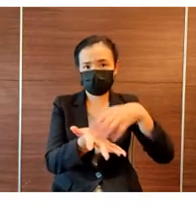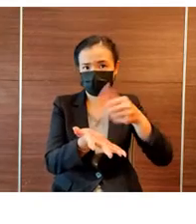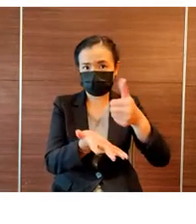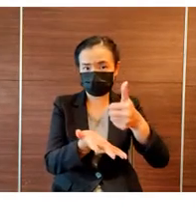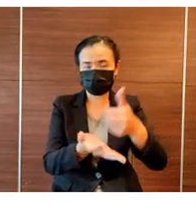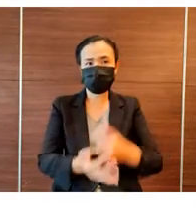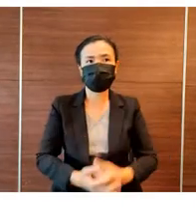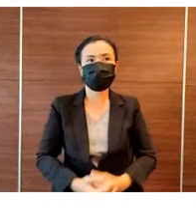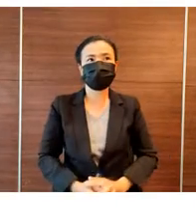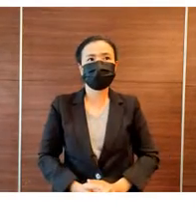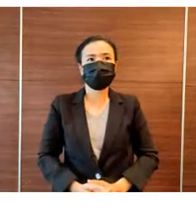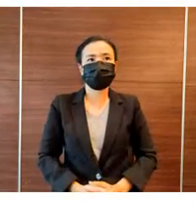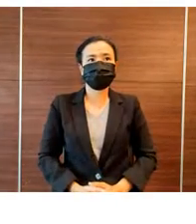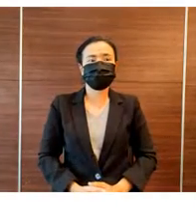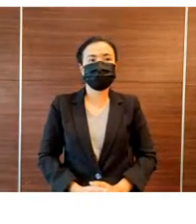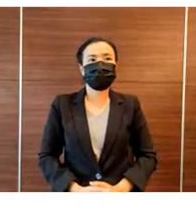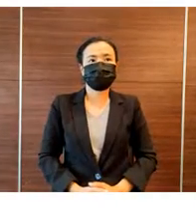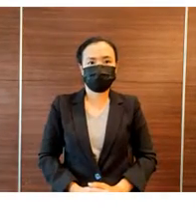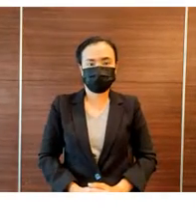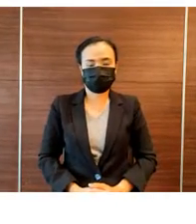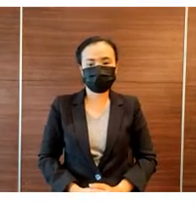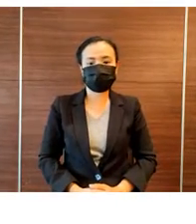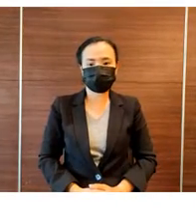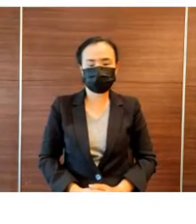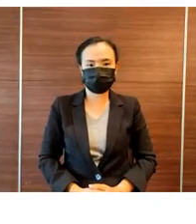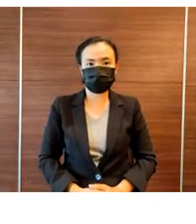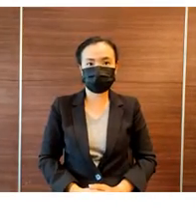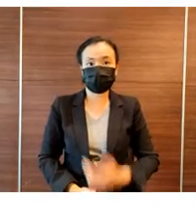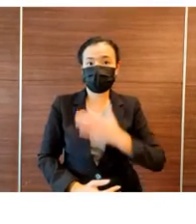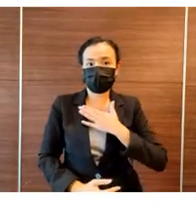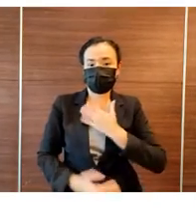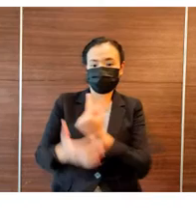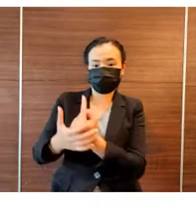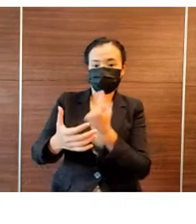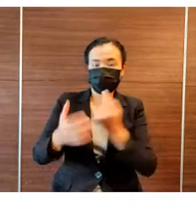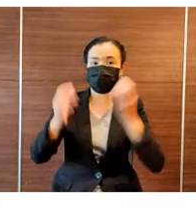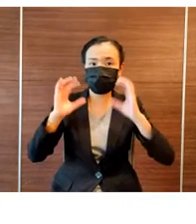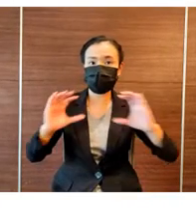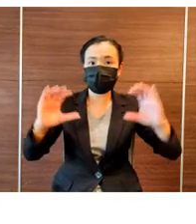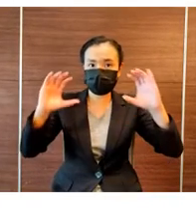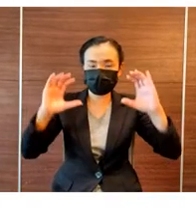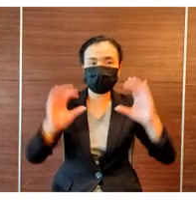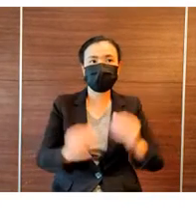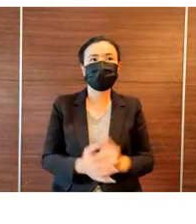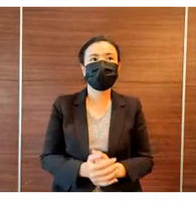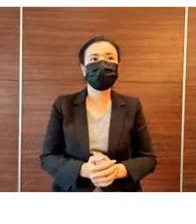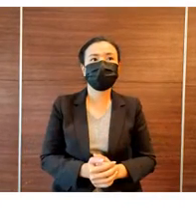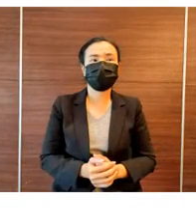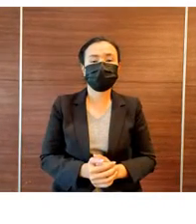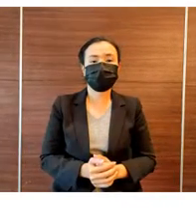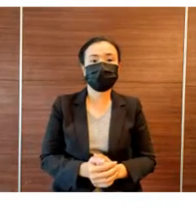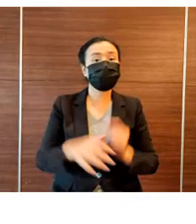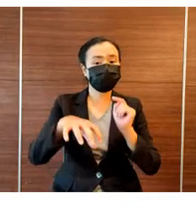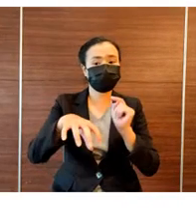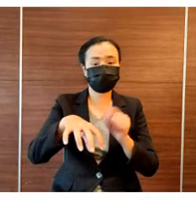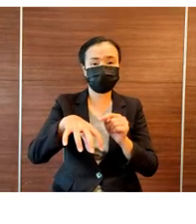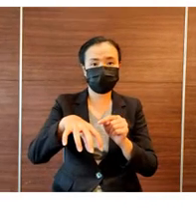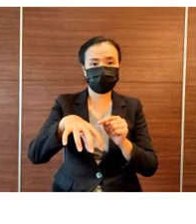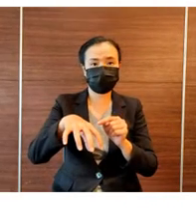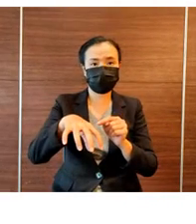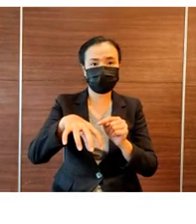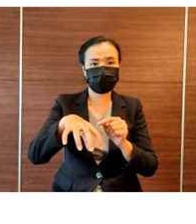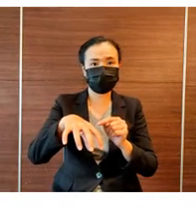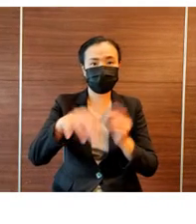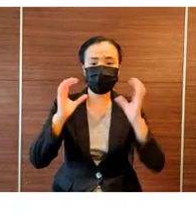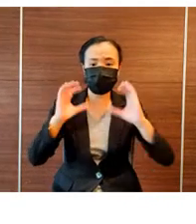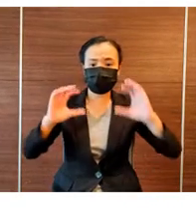ดนึง ครับก่อนอื่นก็ต้องบอกก่อนว่าเป็นตัวแทนจากทางภาครัฐนะครับซึ่งก็เป็นหน่วยงานซึ่งเป็นภาครัฐที่